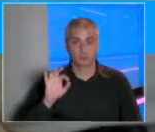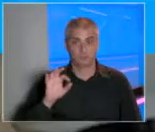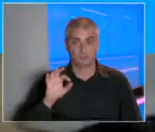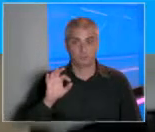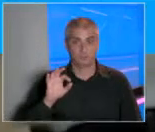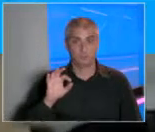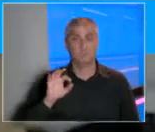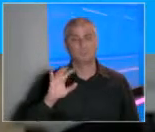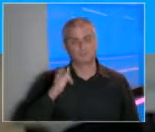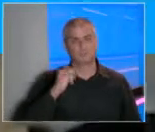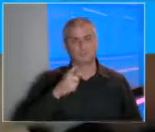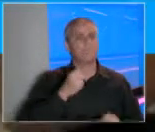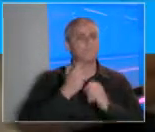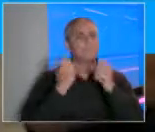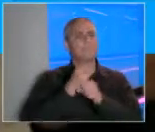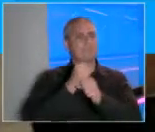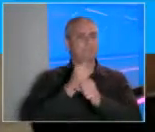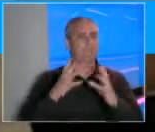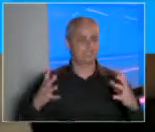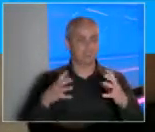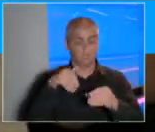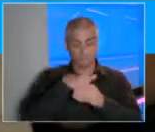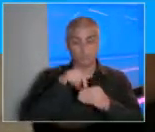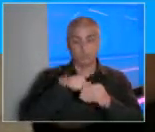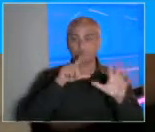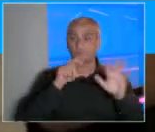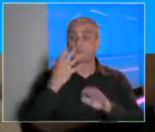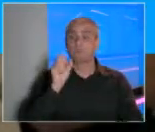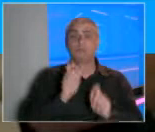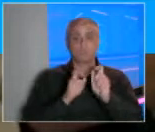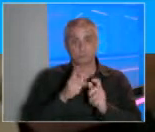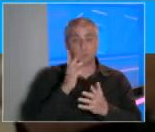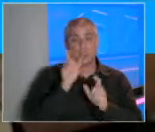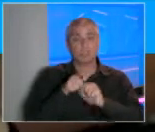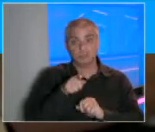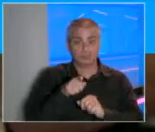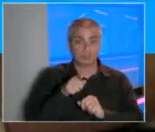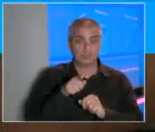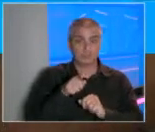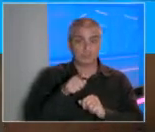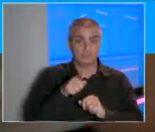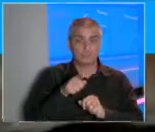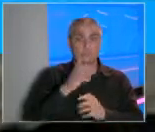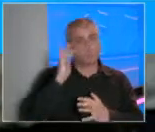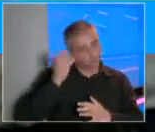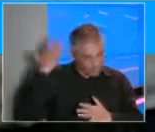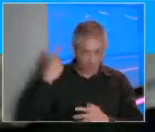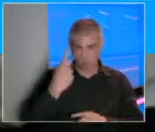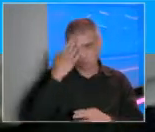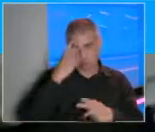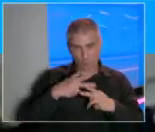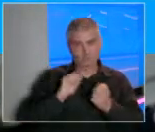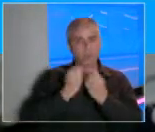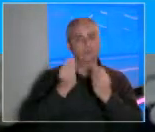למעשה. זה נכון, זה מדגם מייצג. מתוכם 750 אנשים זה אנשים שחלו בעצמם או